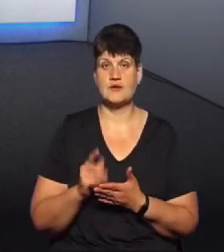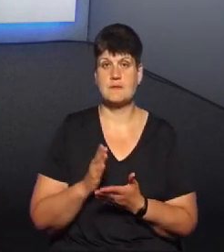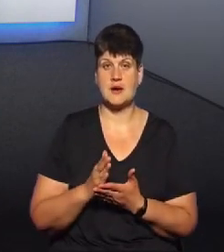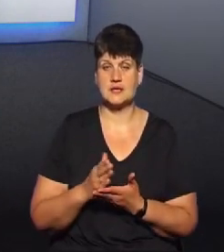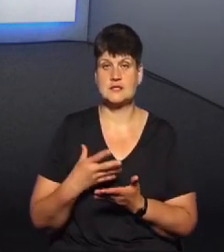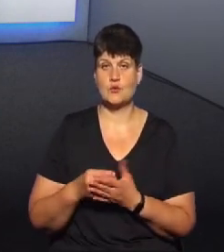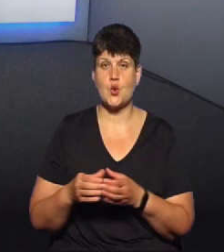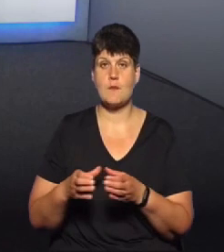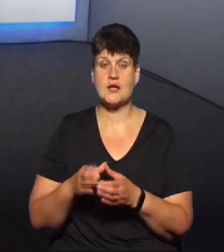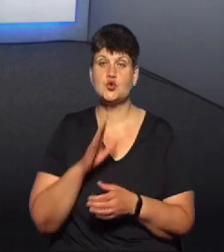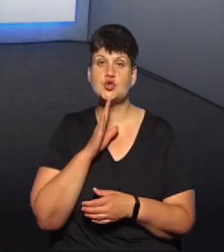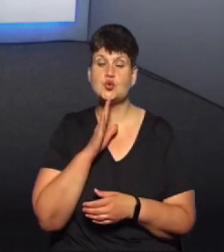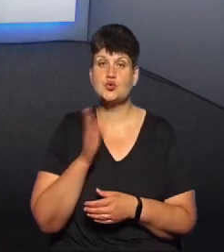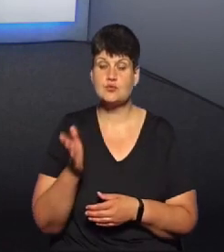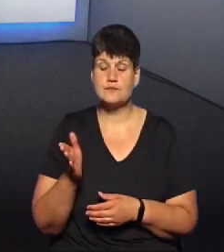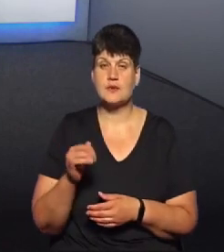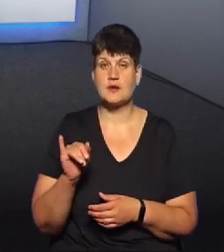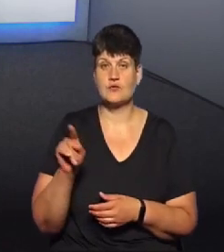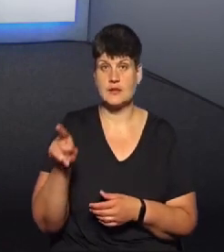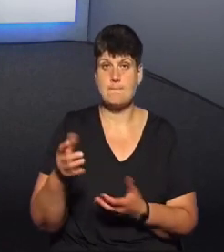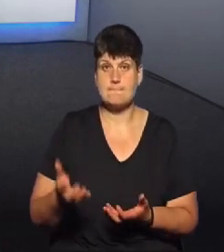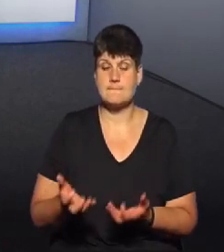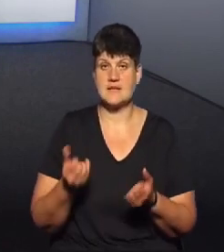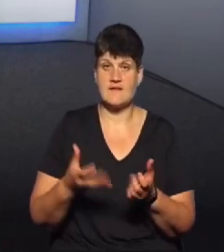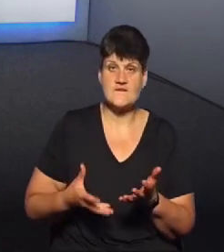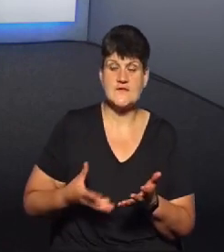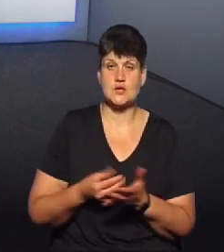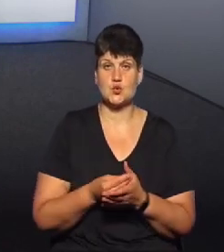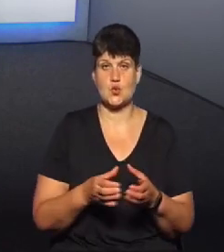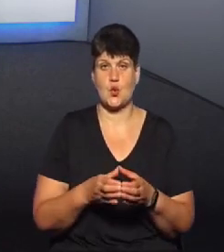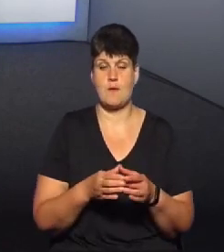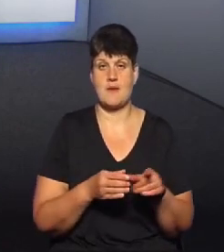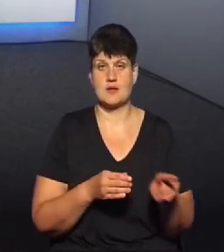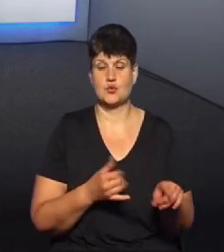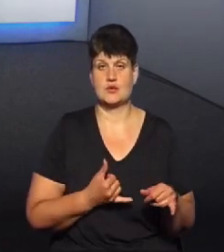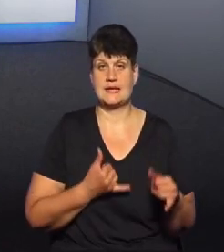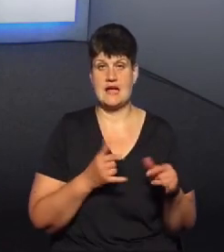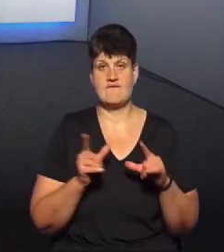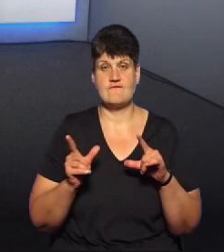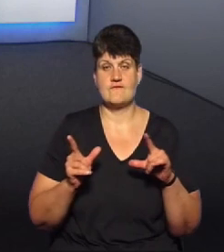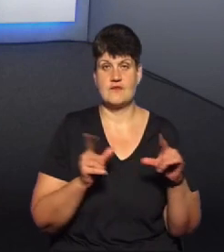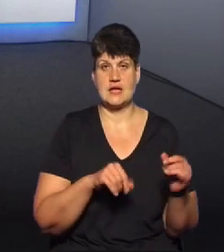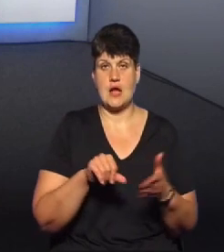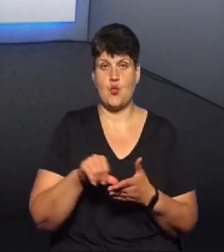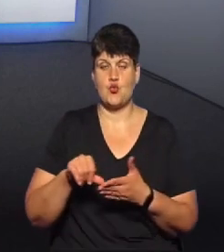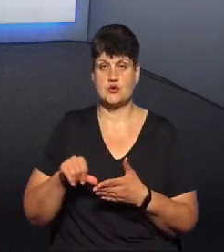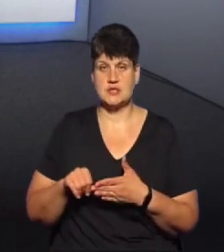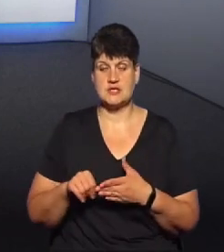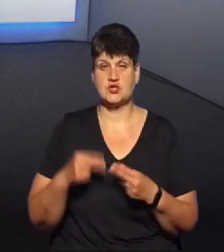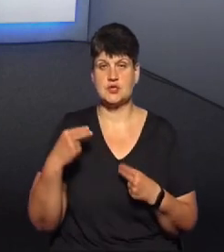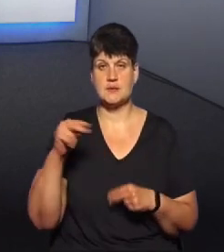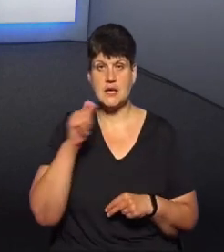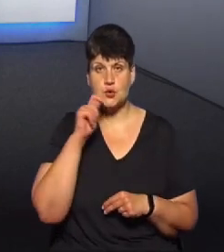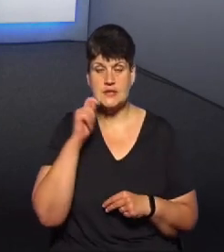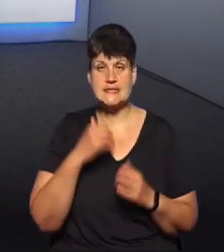жіночу. І вони підтримують і фінансують команду для виїздів, для участі в чемпіонаті України серед